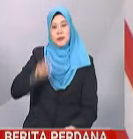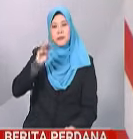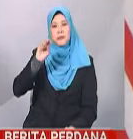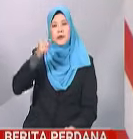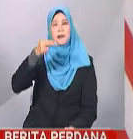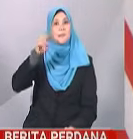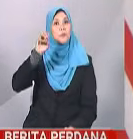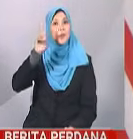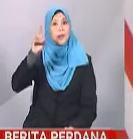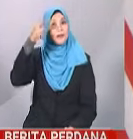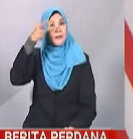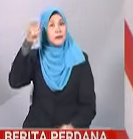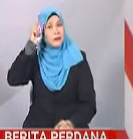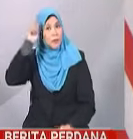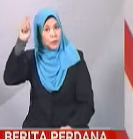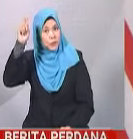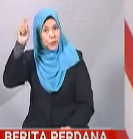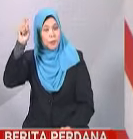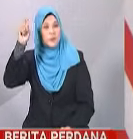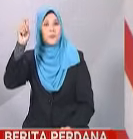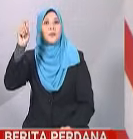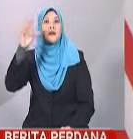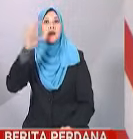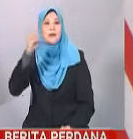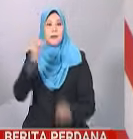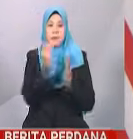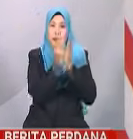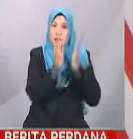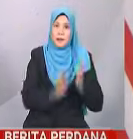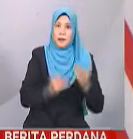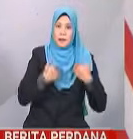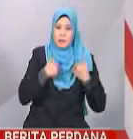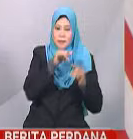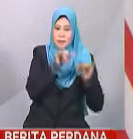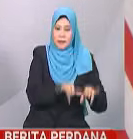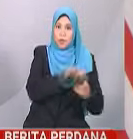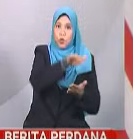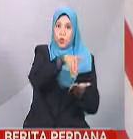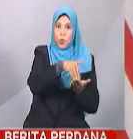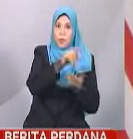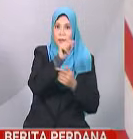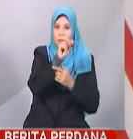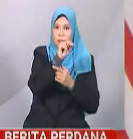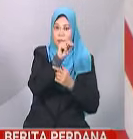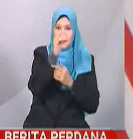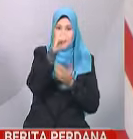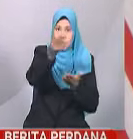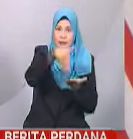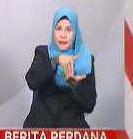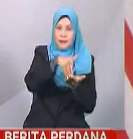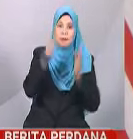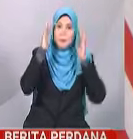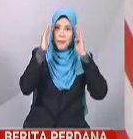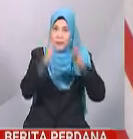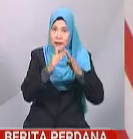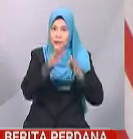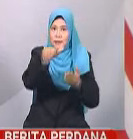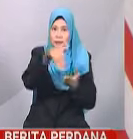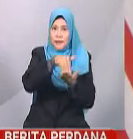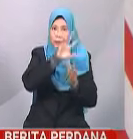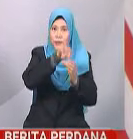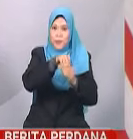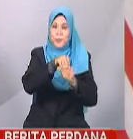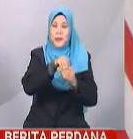Terengganu. Manakala bagi pelajar yang berada di zon tengah termasuk Pahang, akan diterbangkan dari